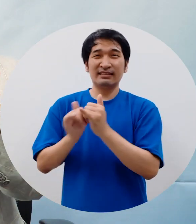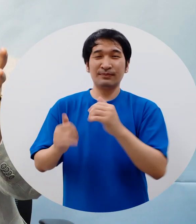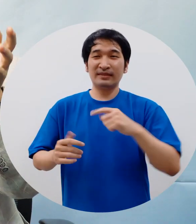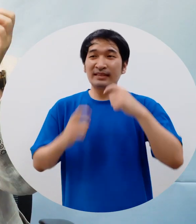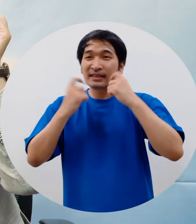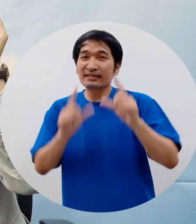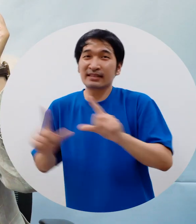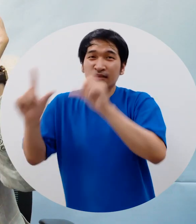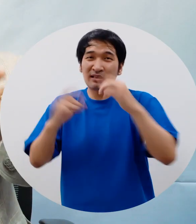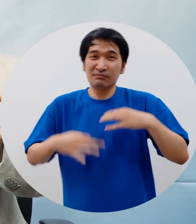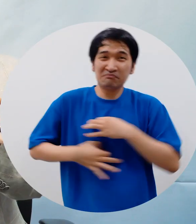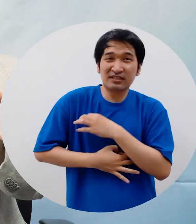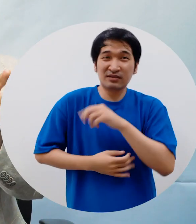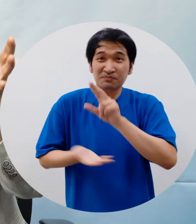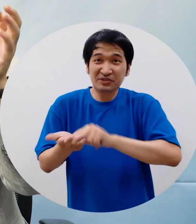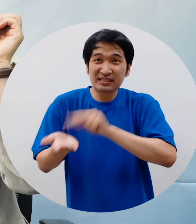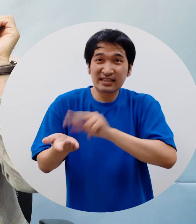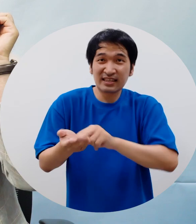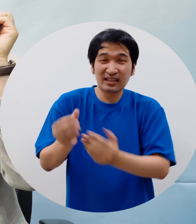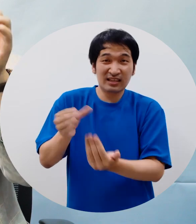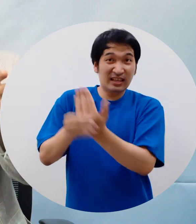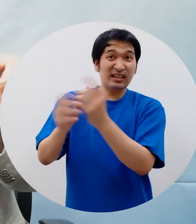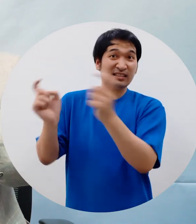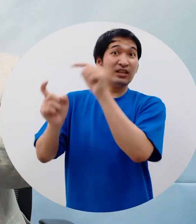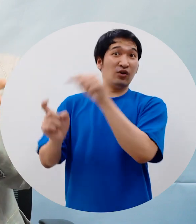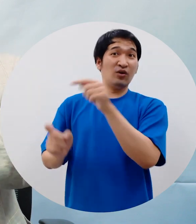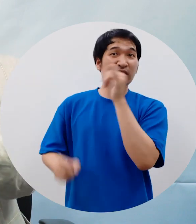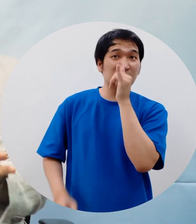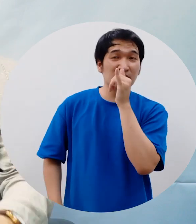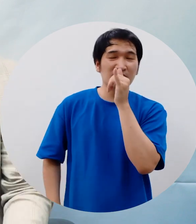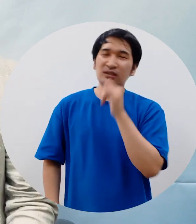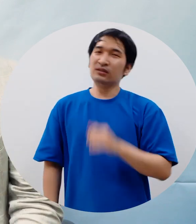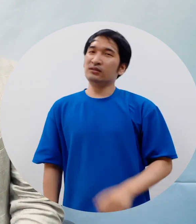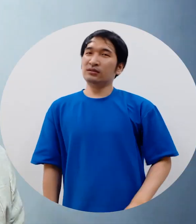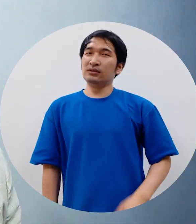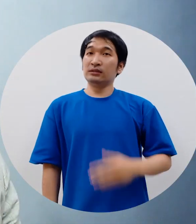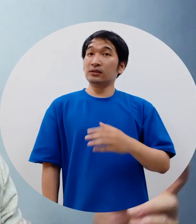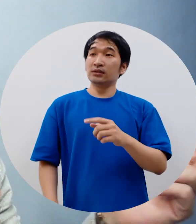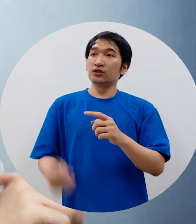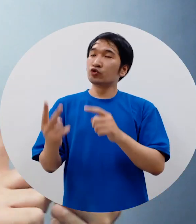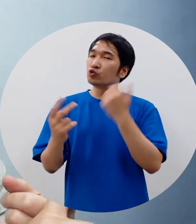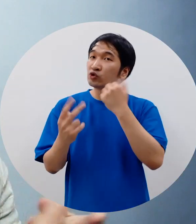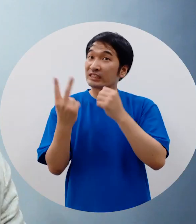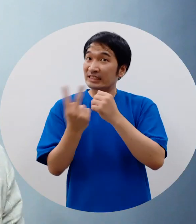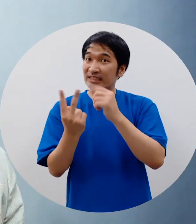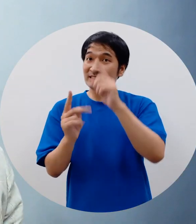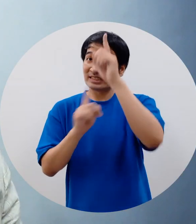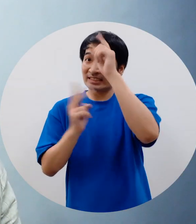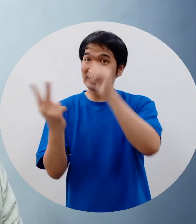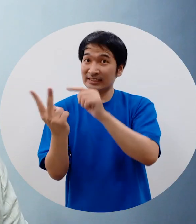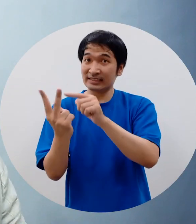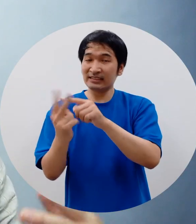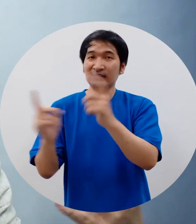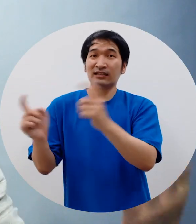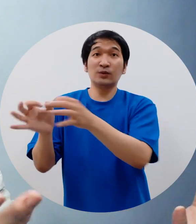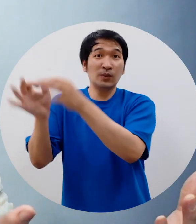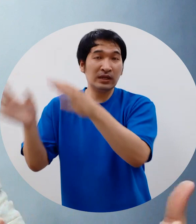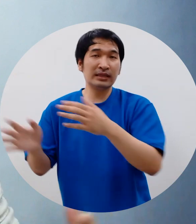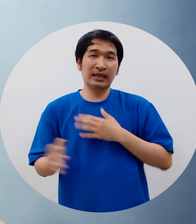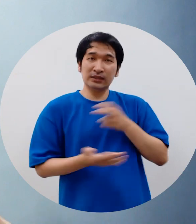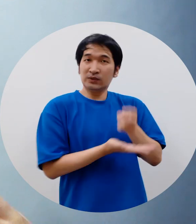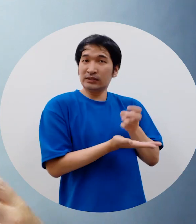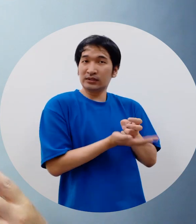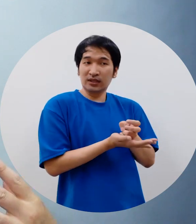무슨 사생활, 측근의 비리, 이런 거 가지고 지금 난타전 벌이는데요. 양 이씨가 싸우면은 저는 그때